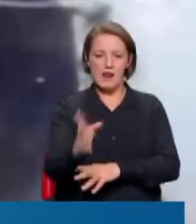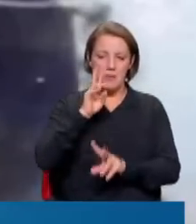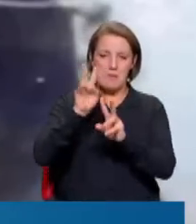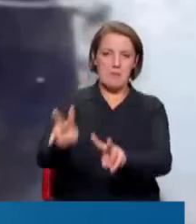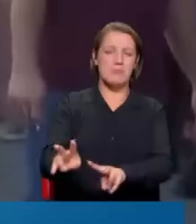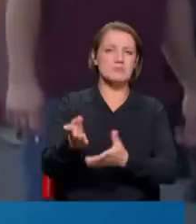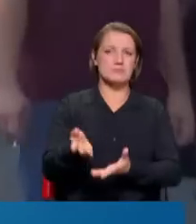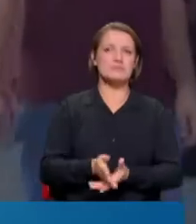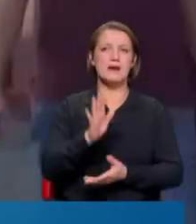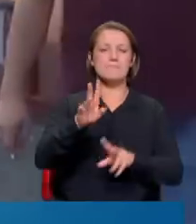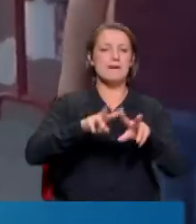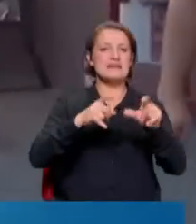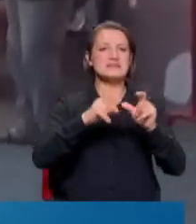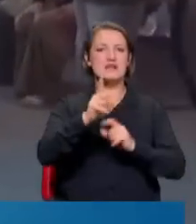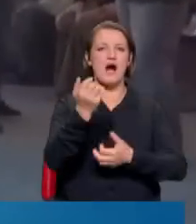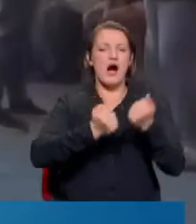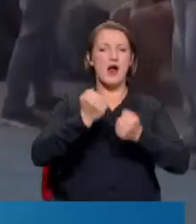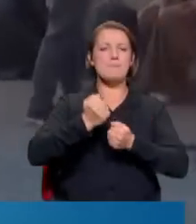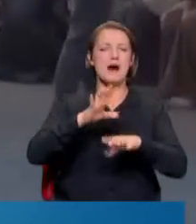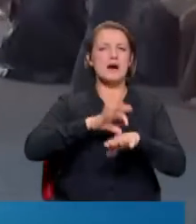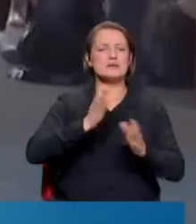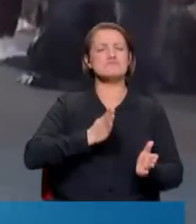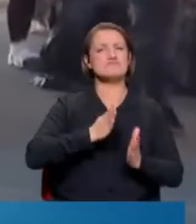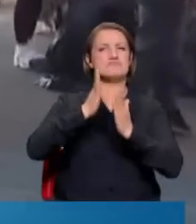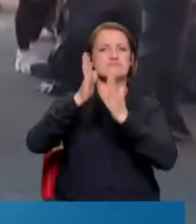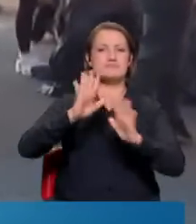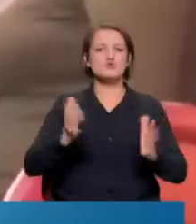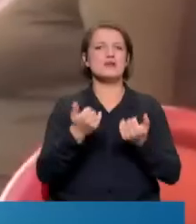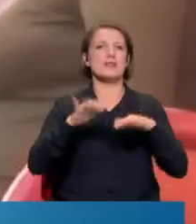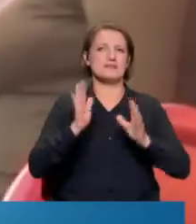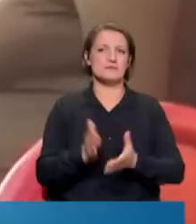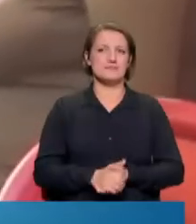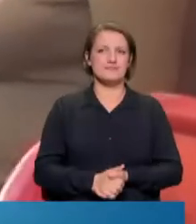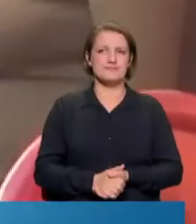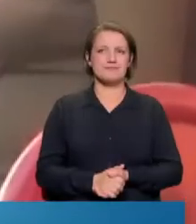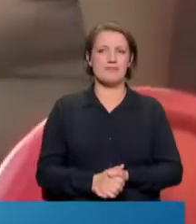halde yatarken buldu Mehmet Sıddık otomobille hastaneye götürüldü kurtarılamadı